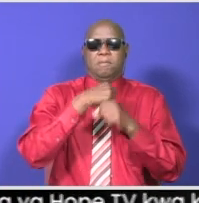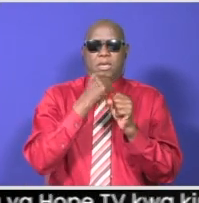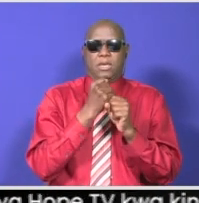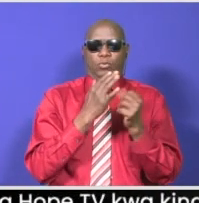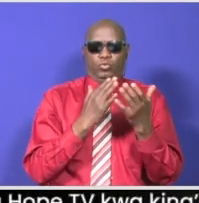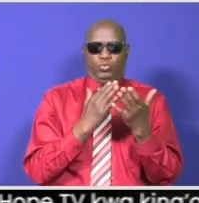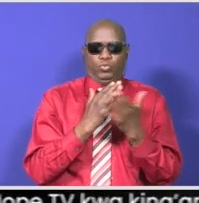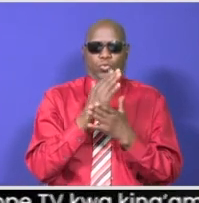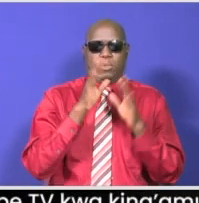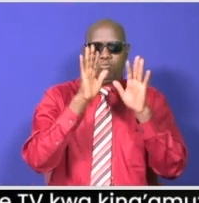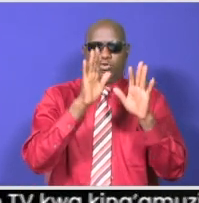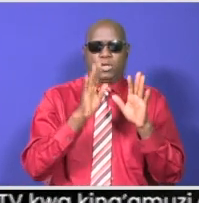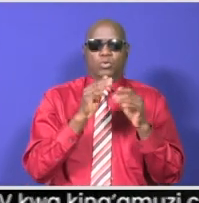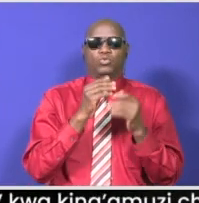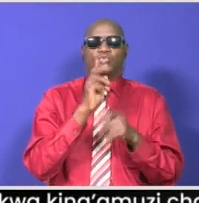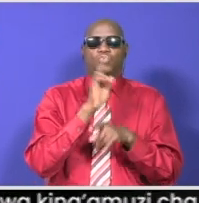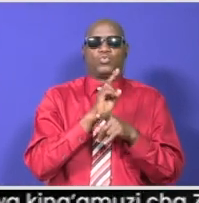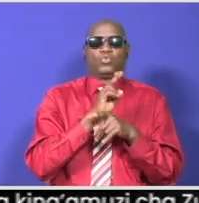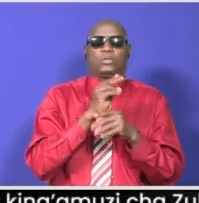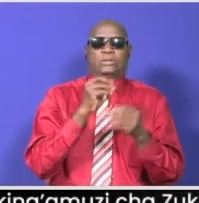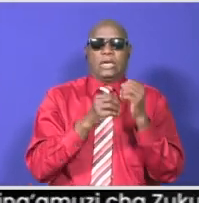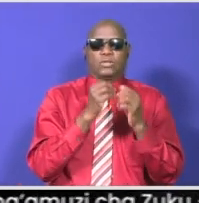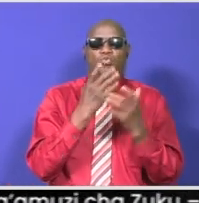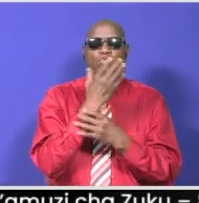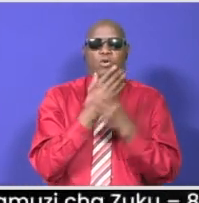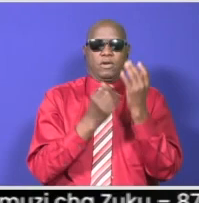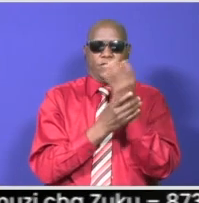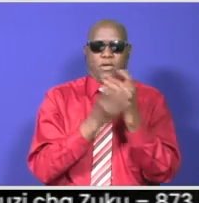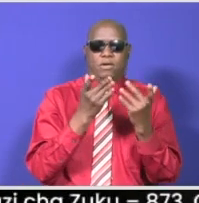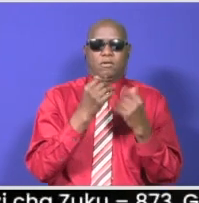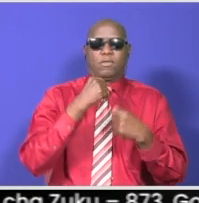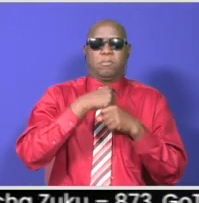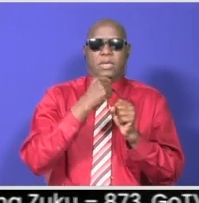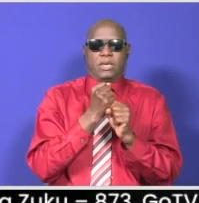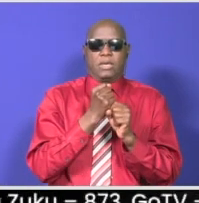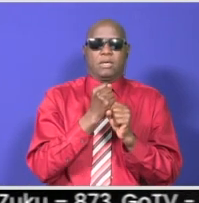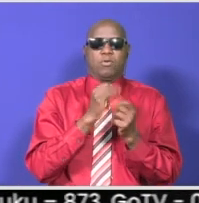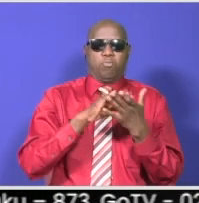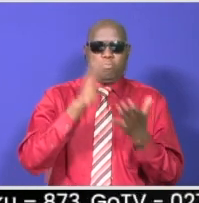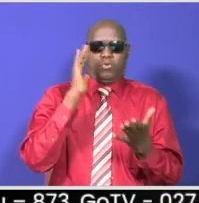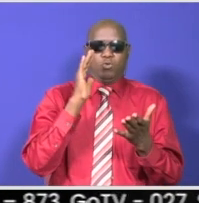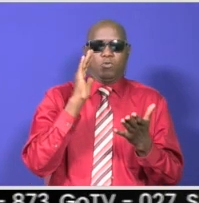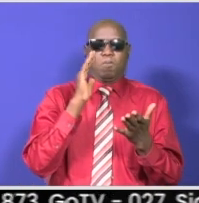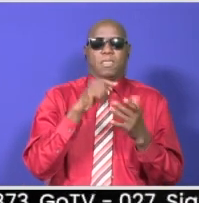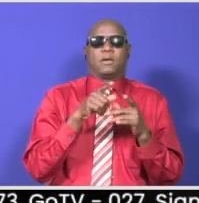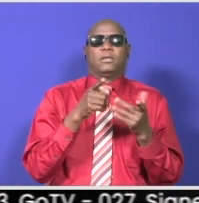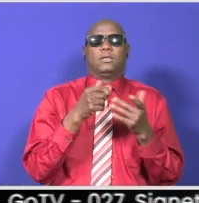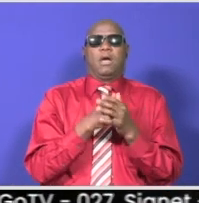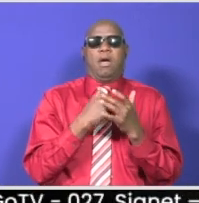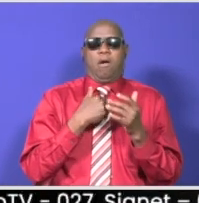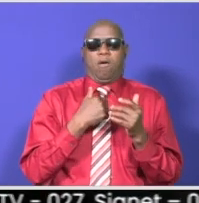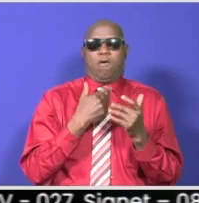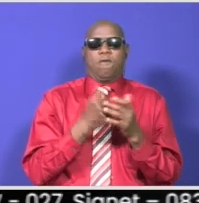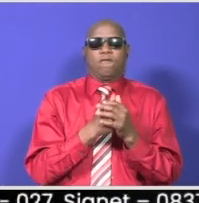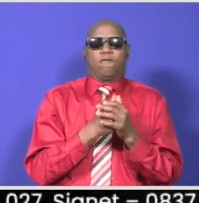kutumia nafasi za sayansi jiografia kwa utekelezaji bora wa sera. Zaidi ya wajumbe 800 wamehudhuria kongamano